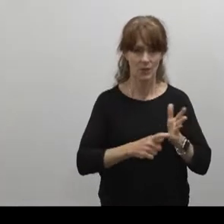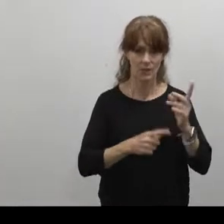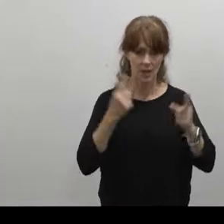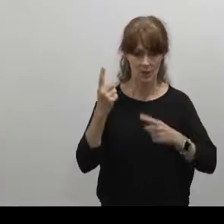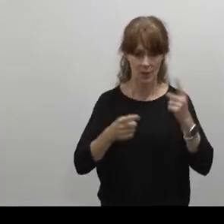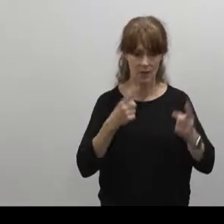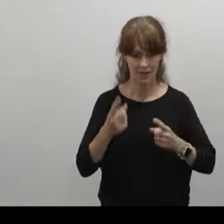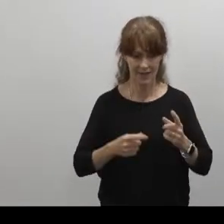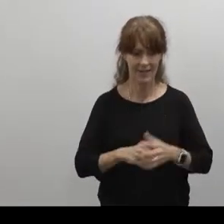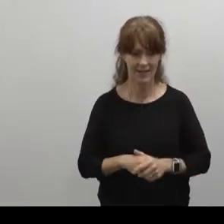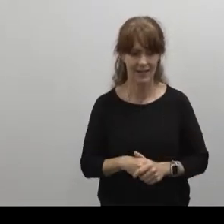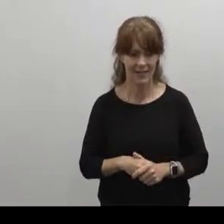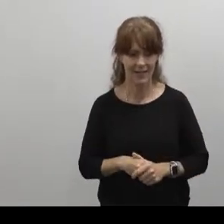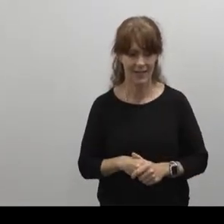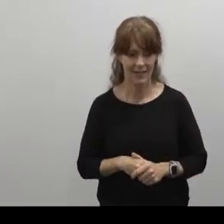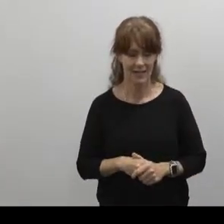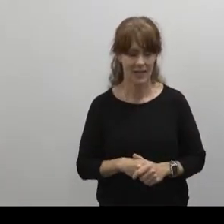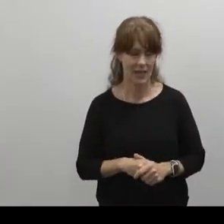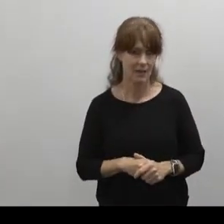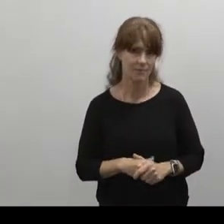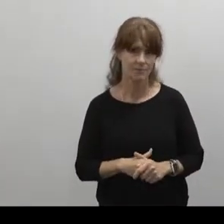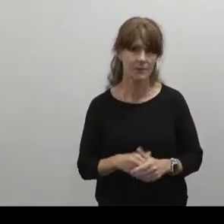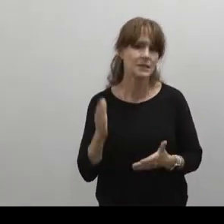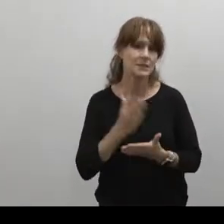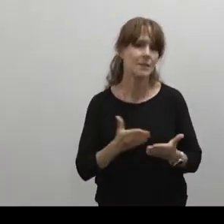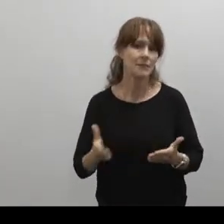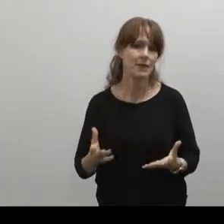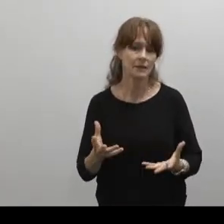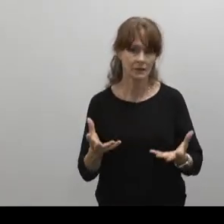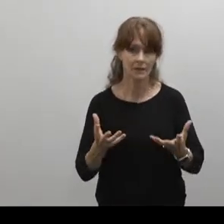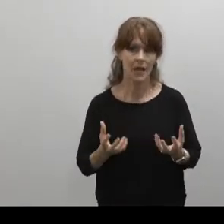ở cồn đại bàn đại hà